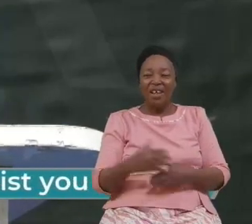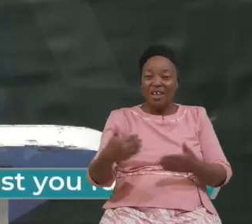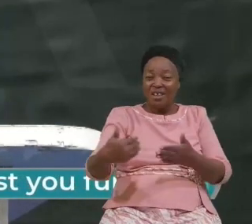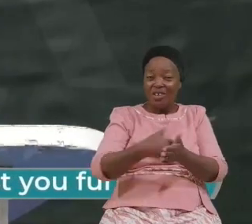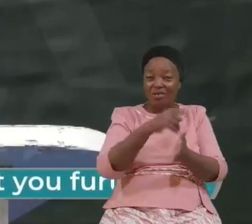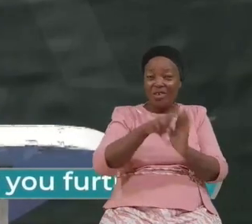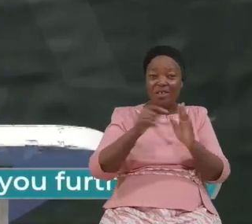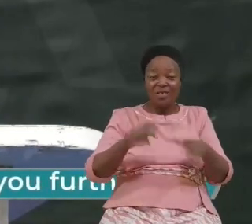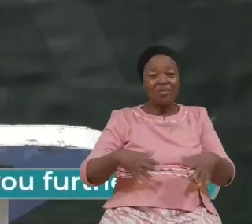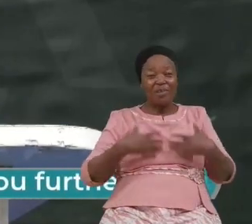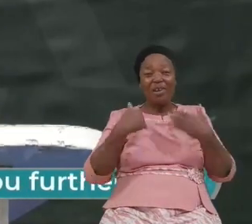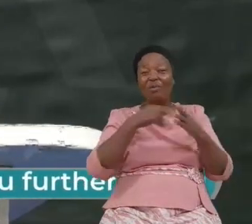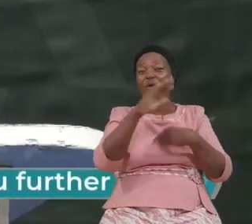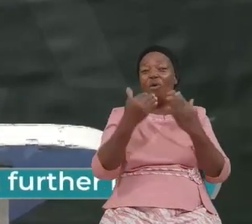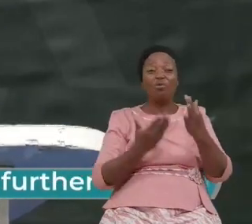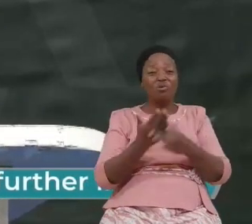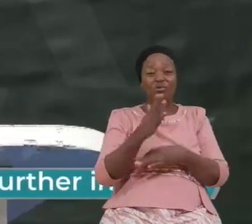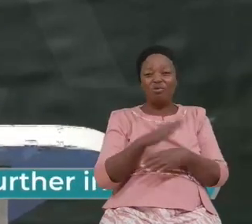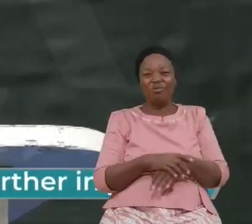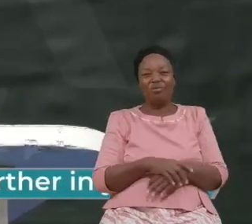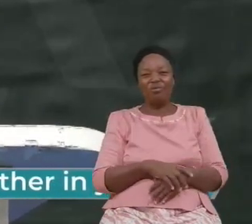la nouveauté de vie